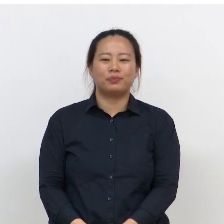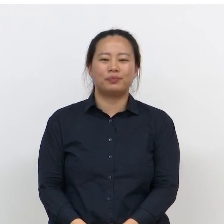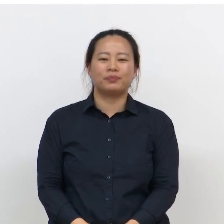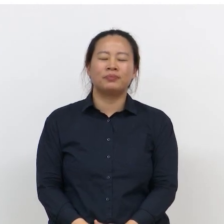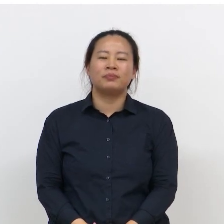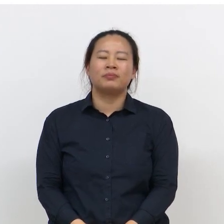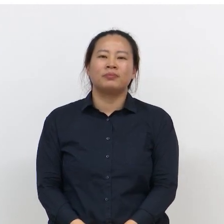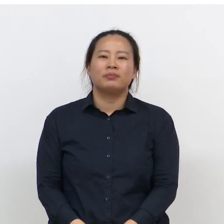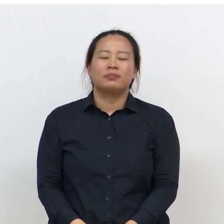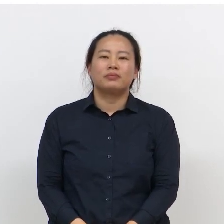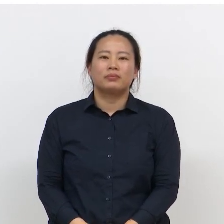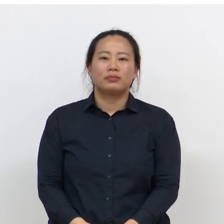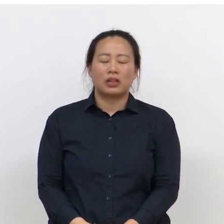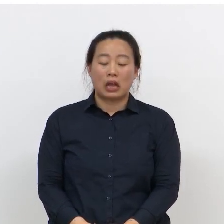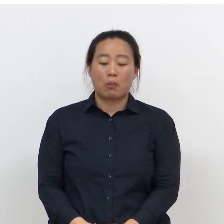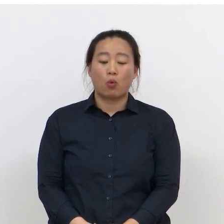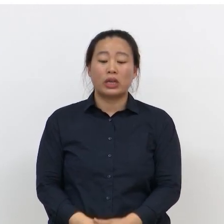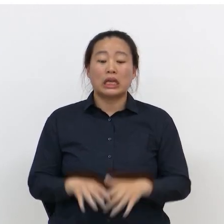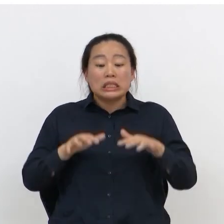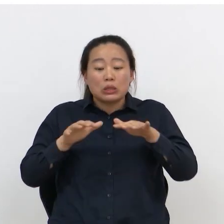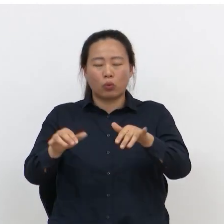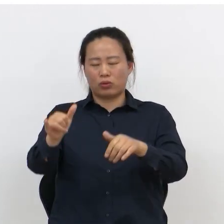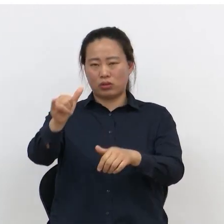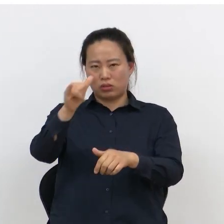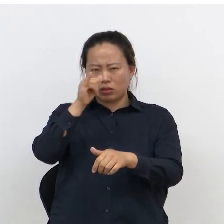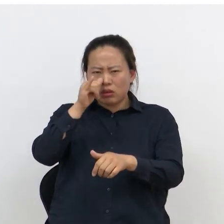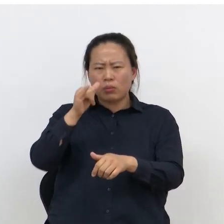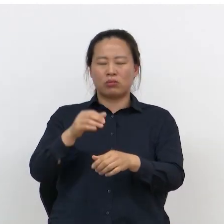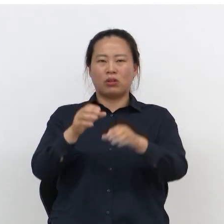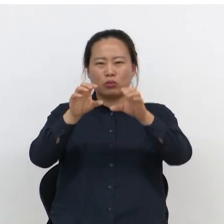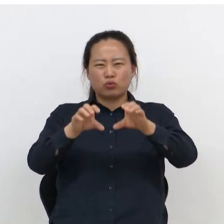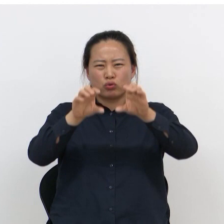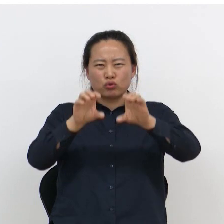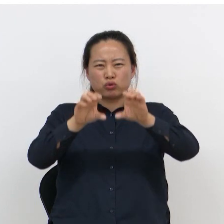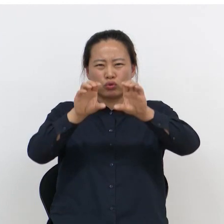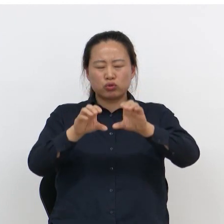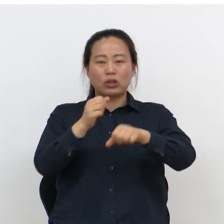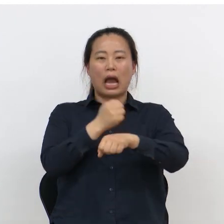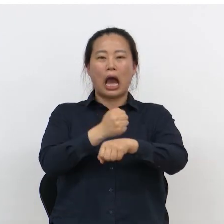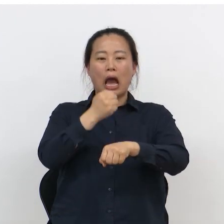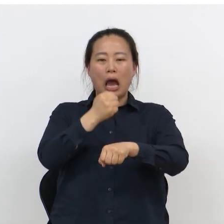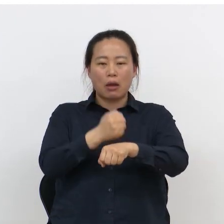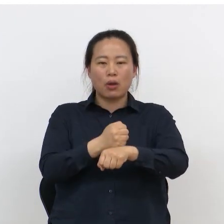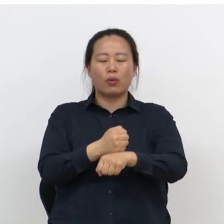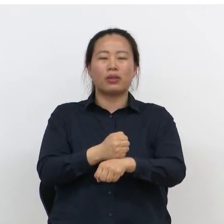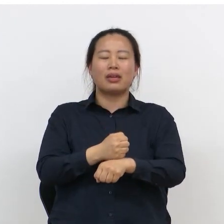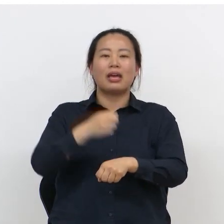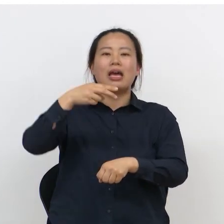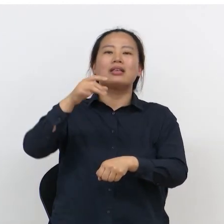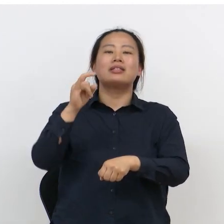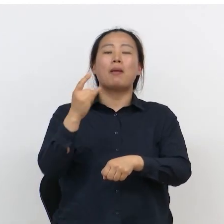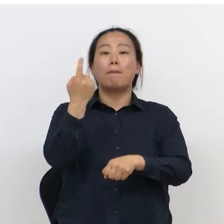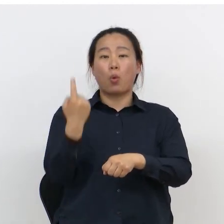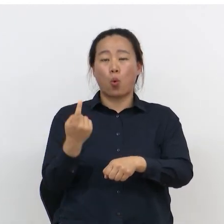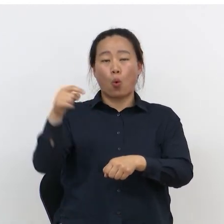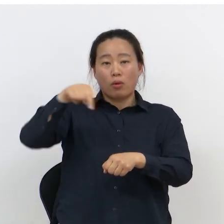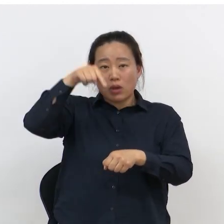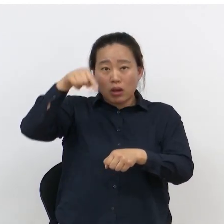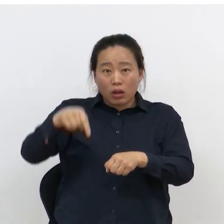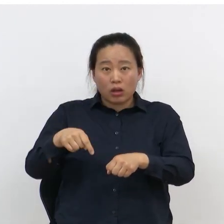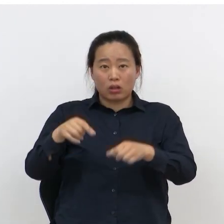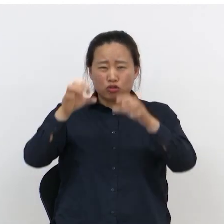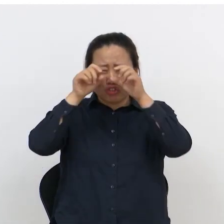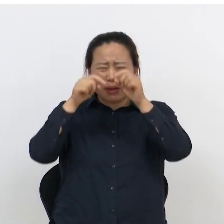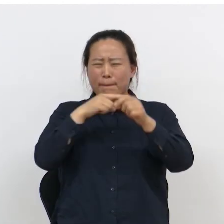이런 말인데 밑에 진동을 하면 이 진동을 동력으로 해서 여기 위에 있는 이제 뇌유모세포가 이제 눈이